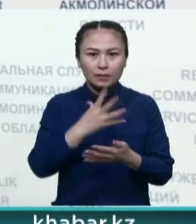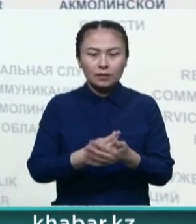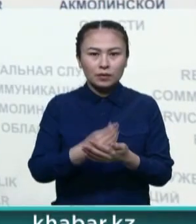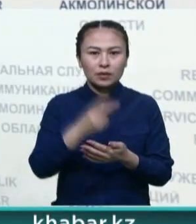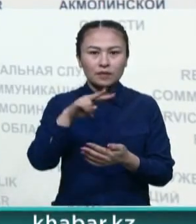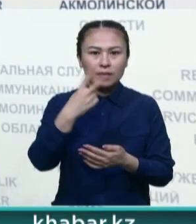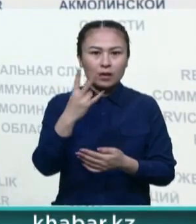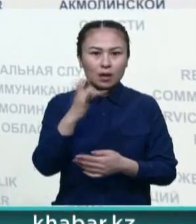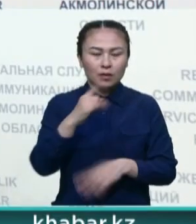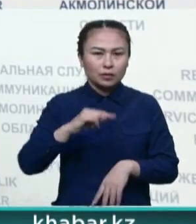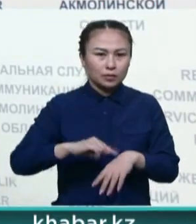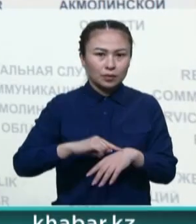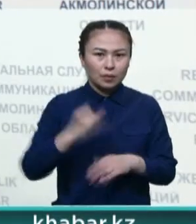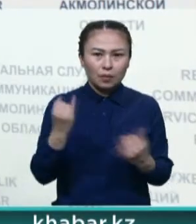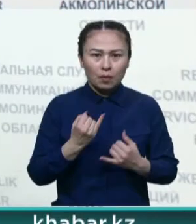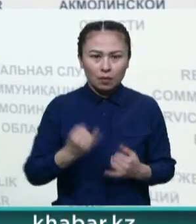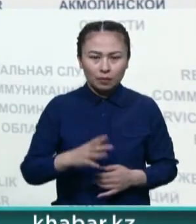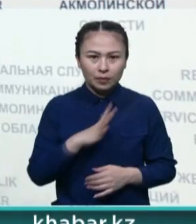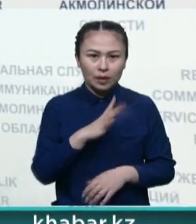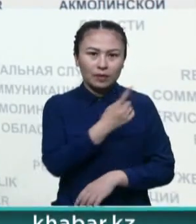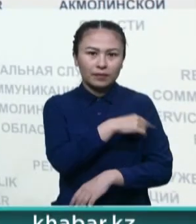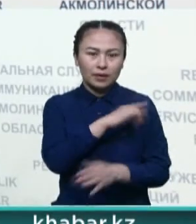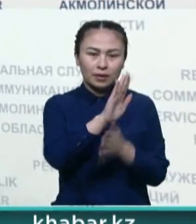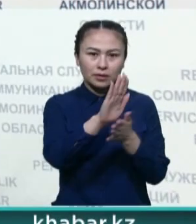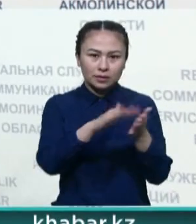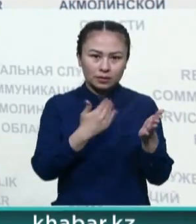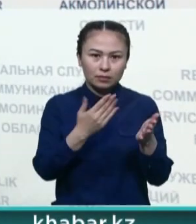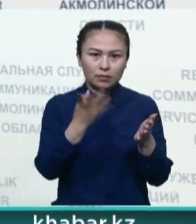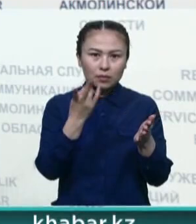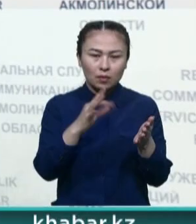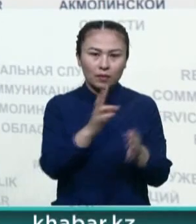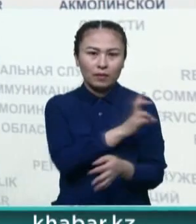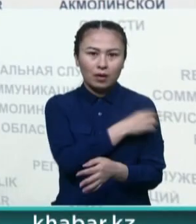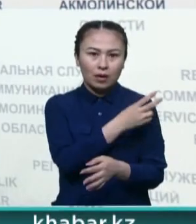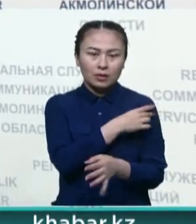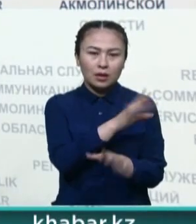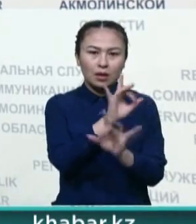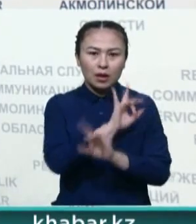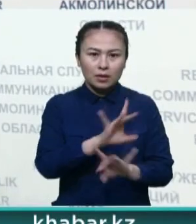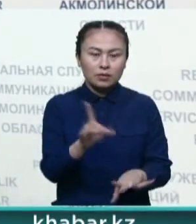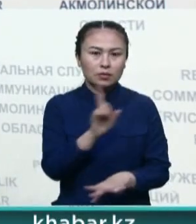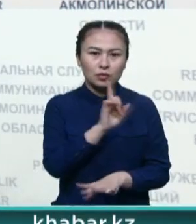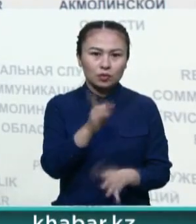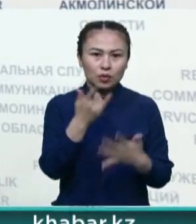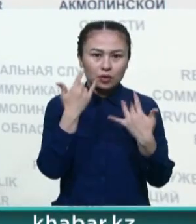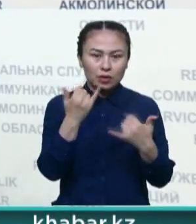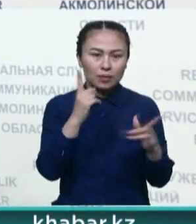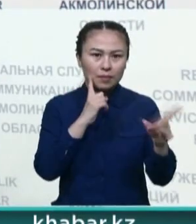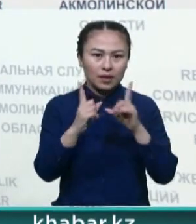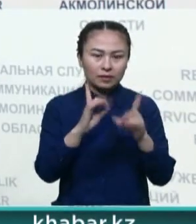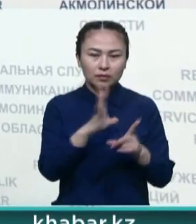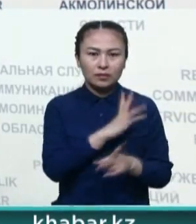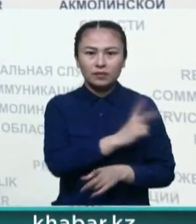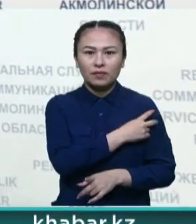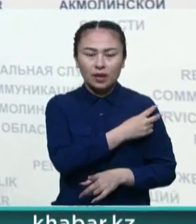22-ші наурыз күні жайсыз сезінген, сөйтіп жедел жәрдемді шақырып, бірақ дәрігерлердің айтуынша, мына жаңа ғана осында брифинг өтті,